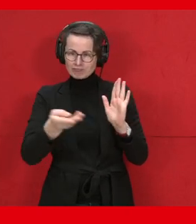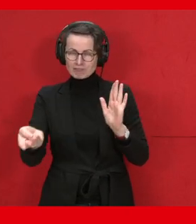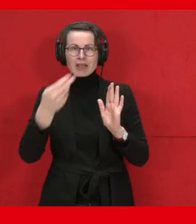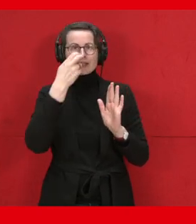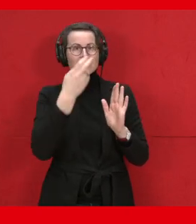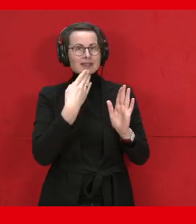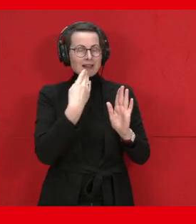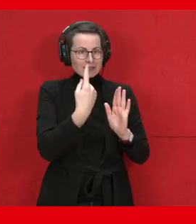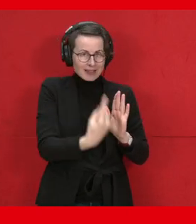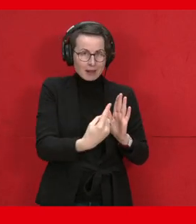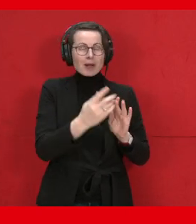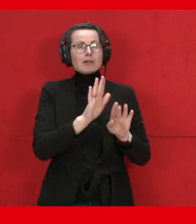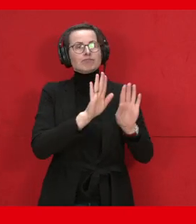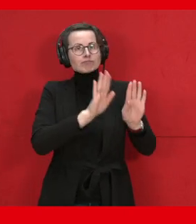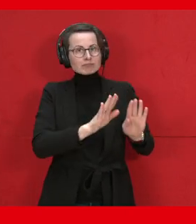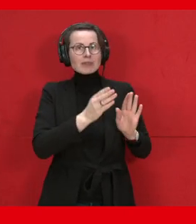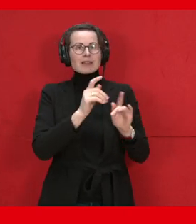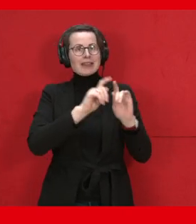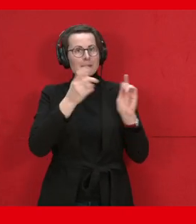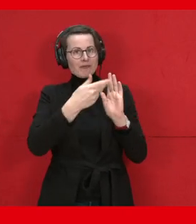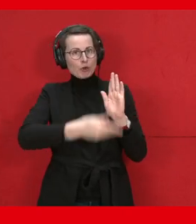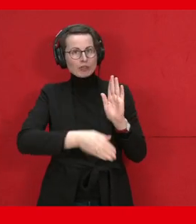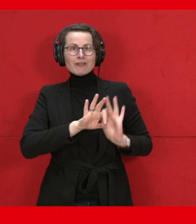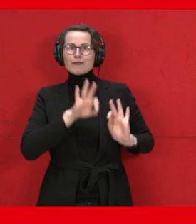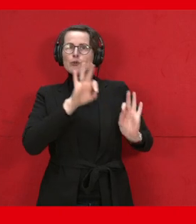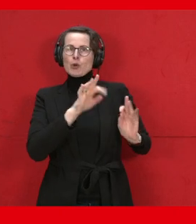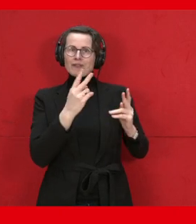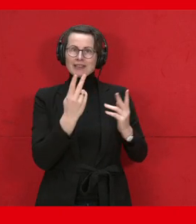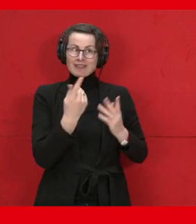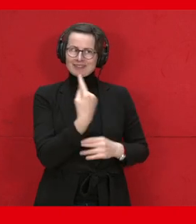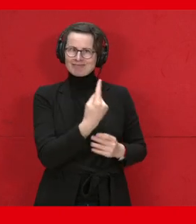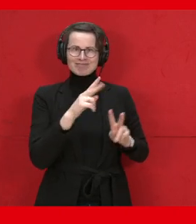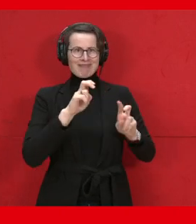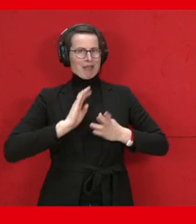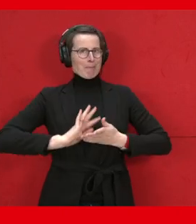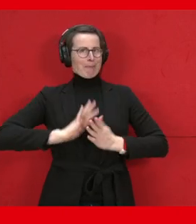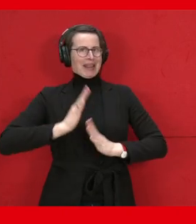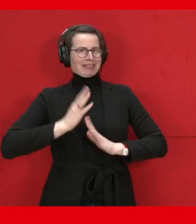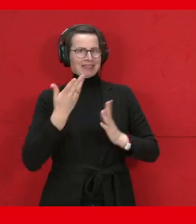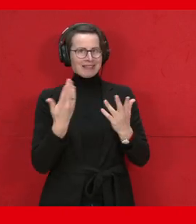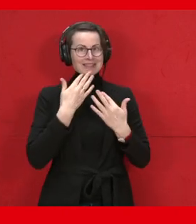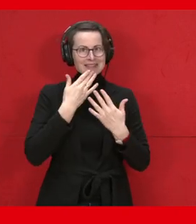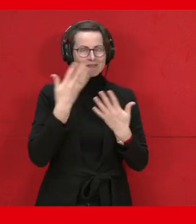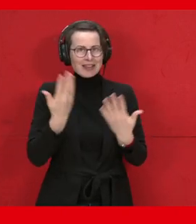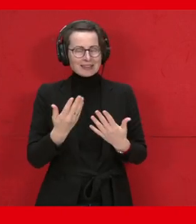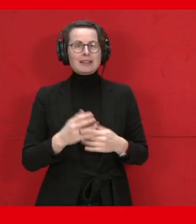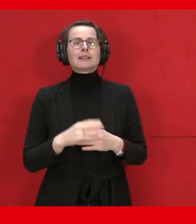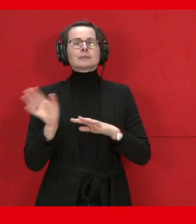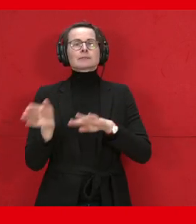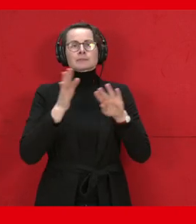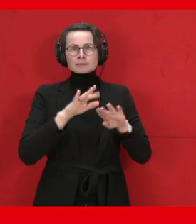geben, sich und ihre Themen vorzustellen. Was ist Ihnen wichtig? Wofür brennen Sie? Das ist uns ganz wichtig. Dann steigen wir in